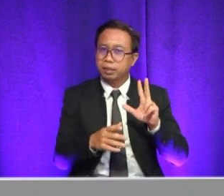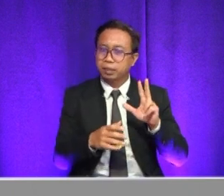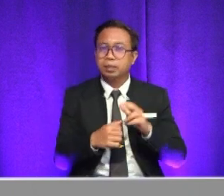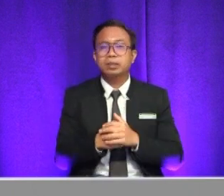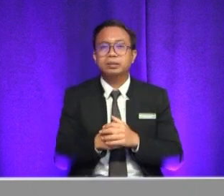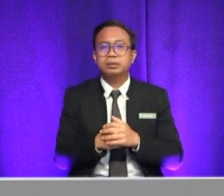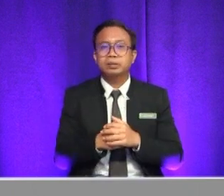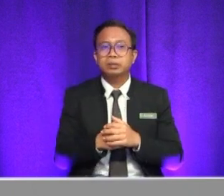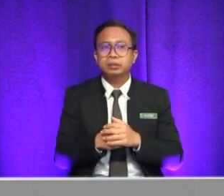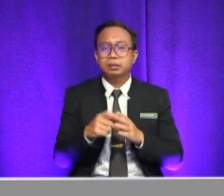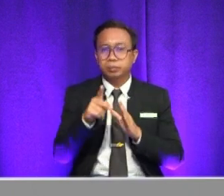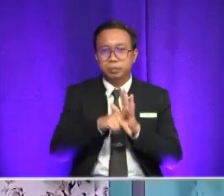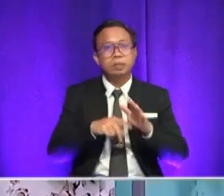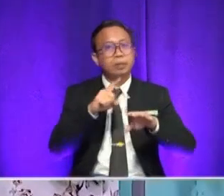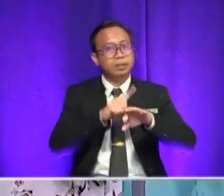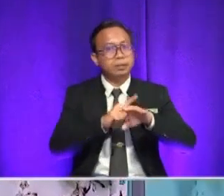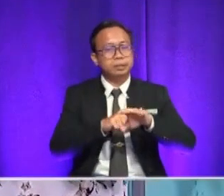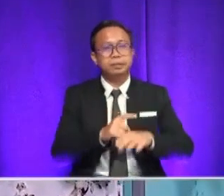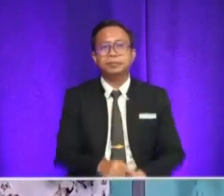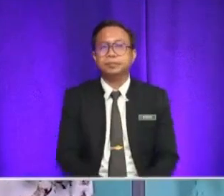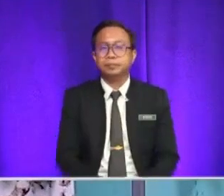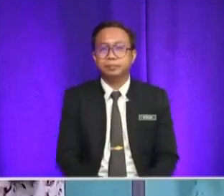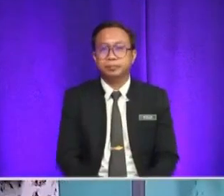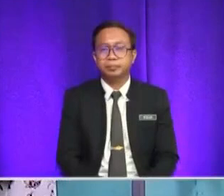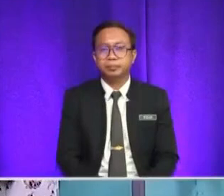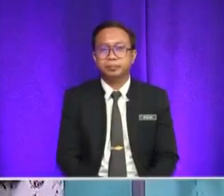adalah sensor permasa. Okey.